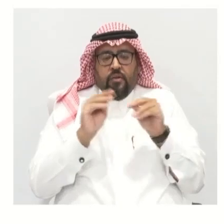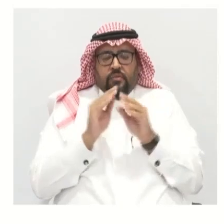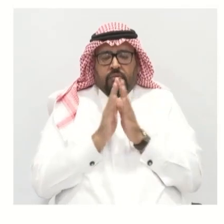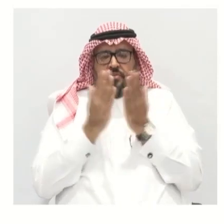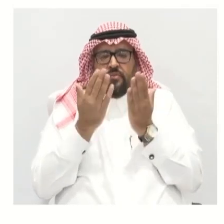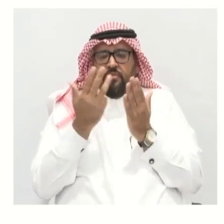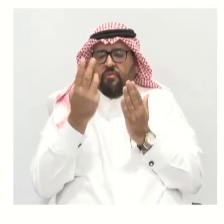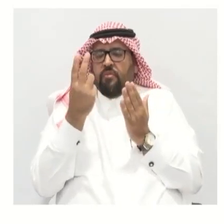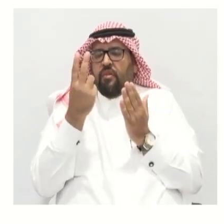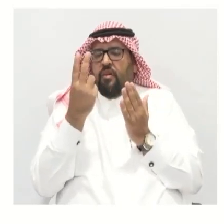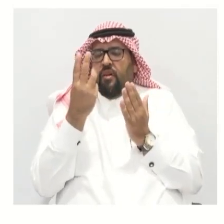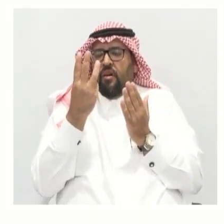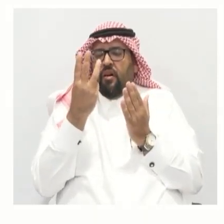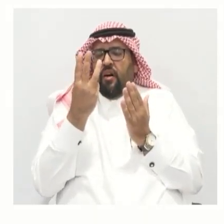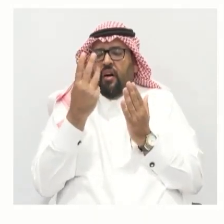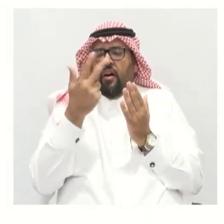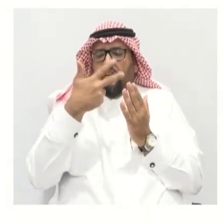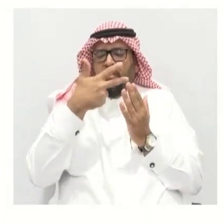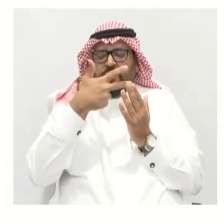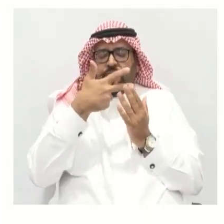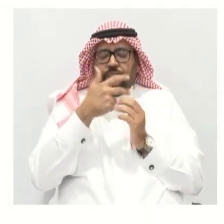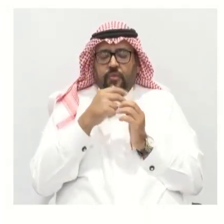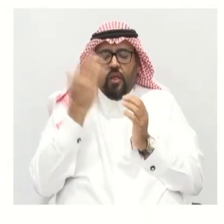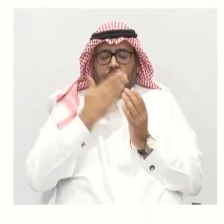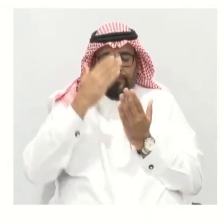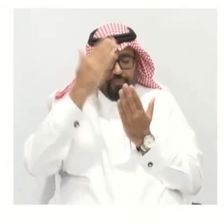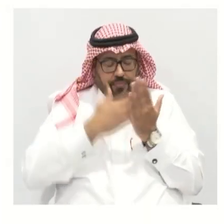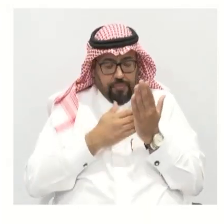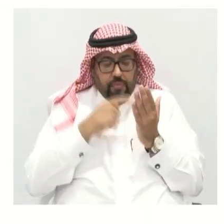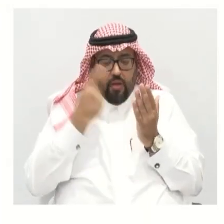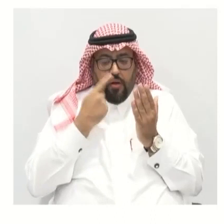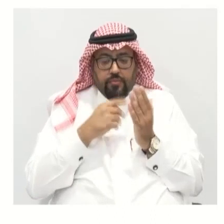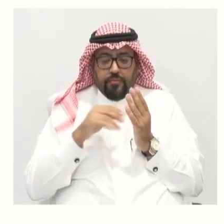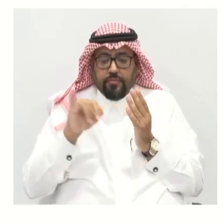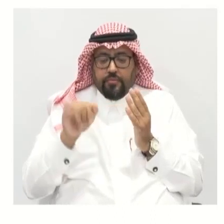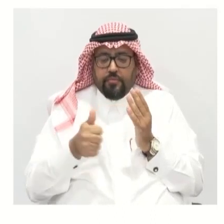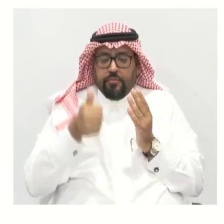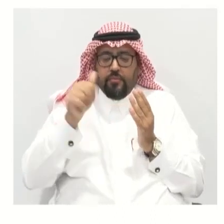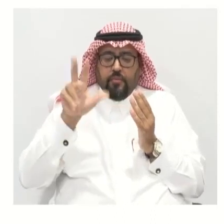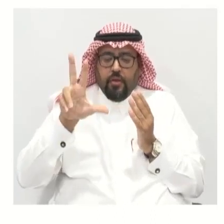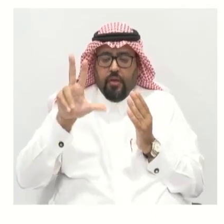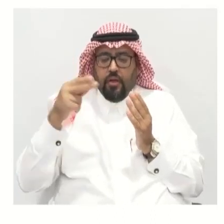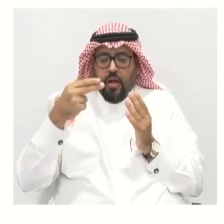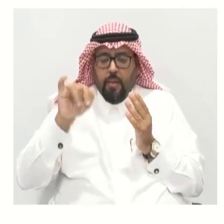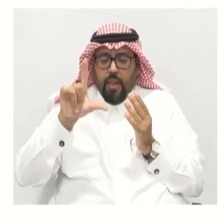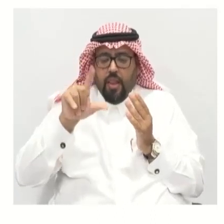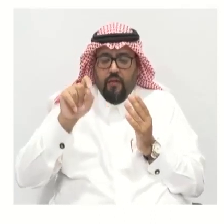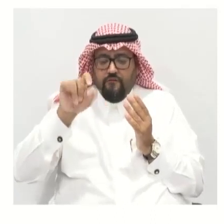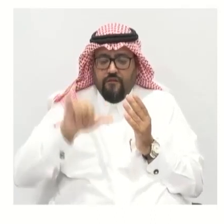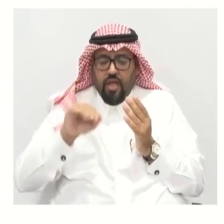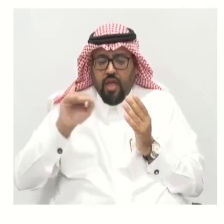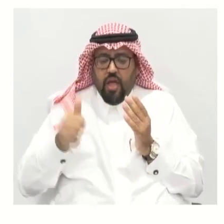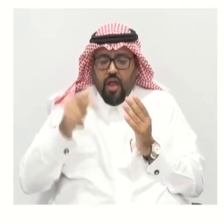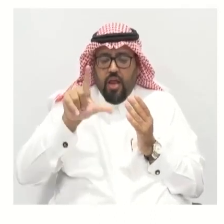صفحه 83 نقرا السؤال قراءه صحيحه احسنتم ما العمل في